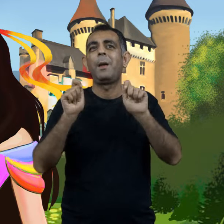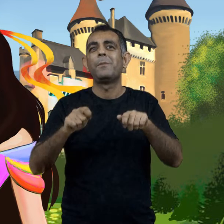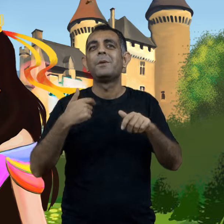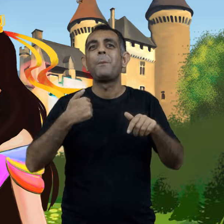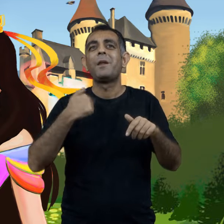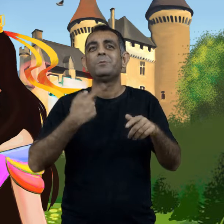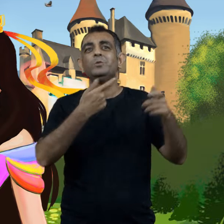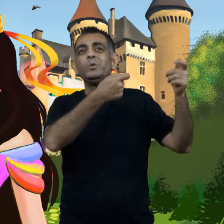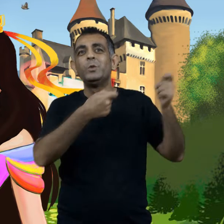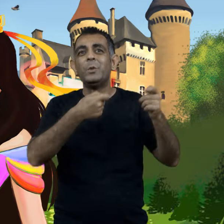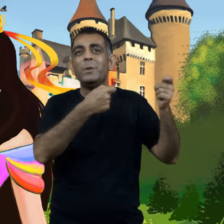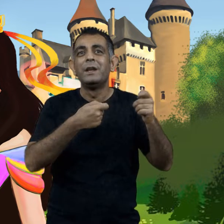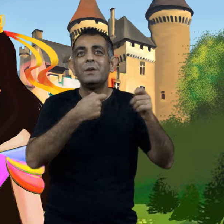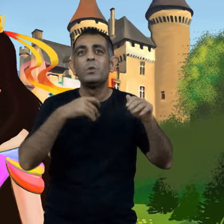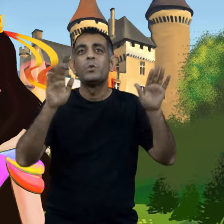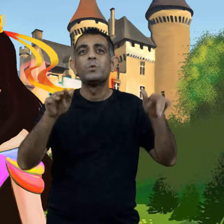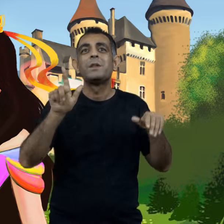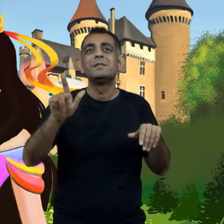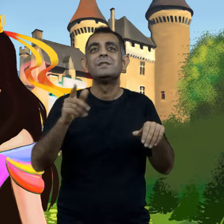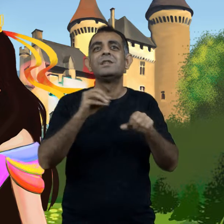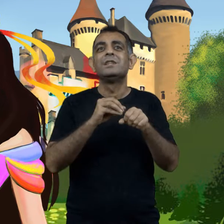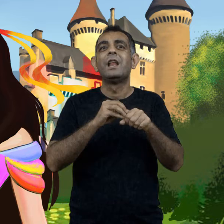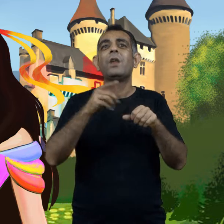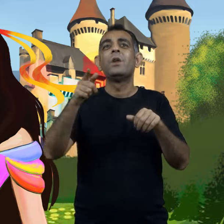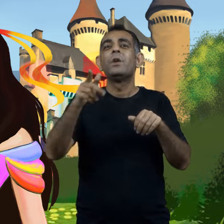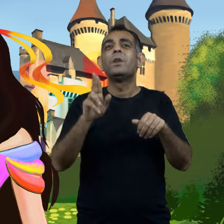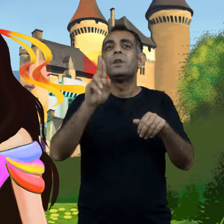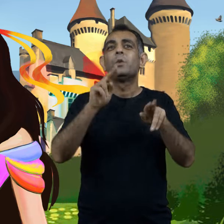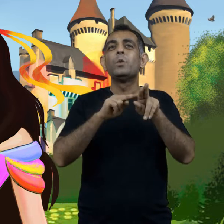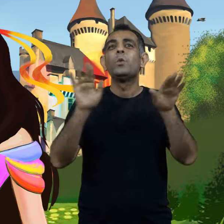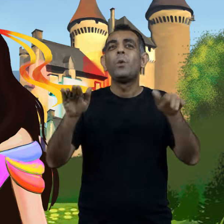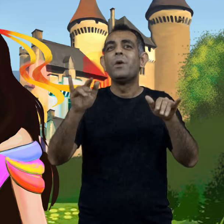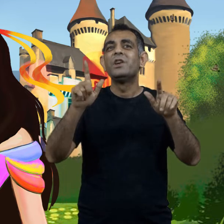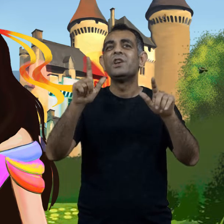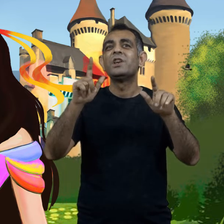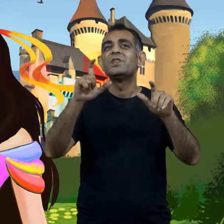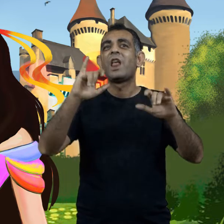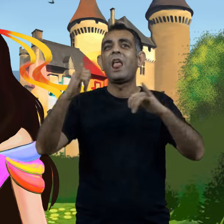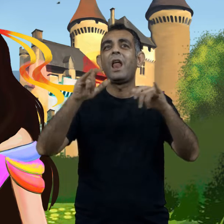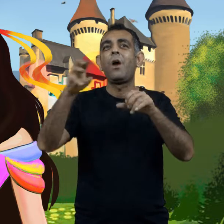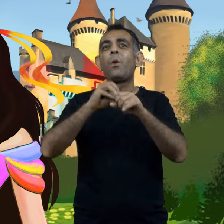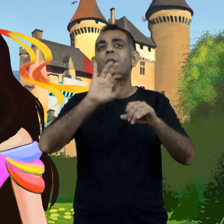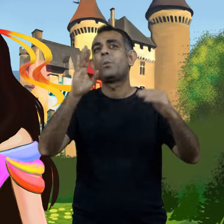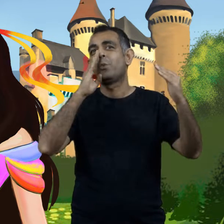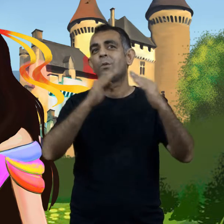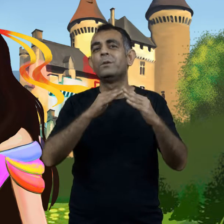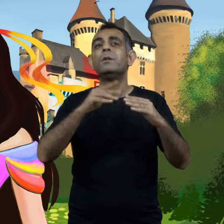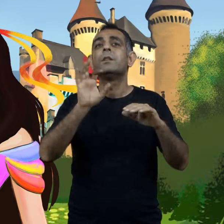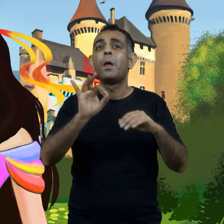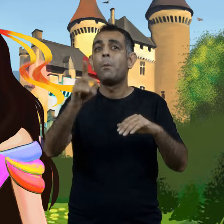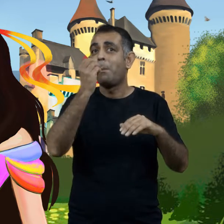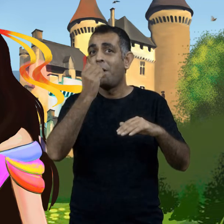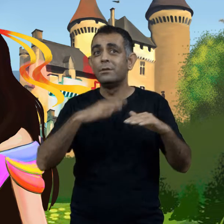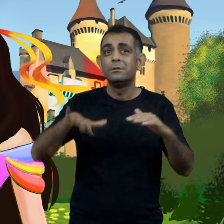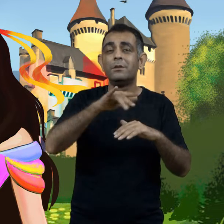yaparız. Benim uçurtmalarımın uçması için yedi kuğular daha uygun. Derken tam da o